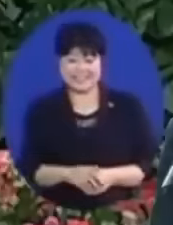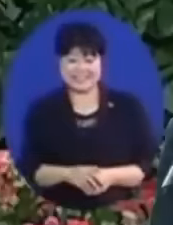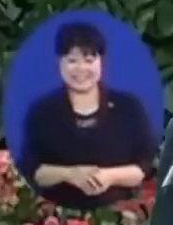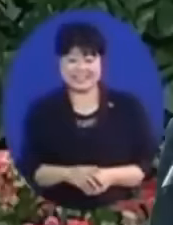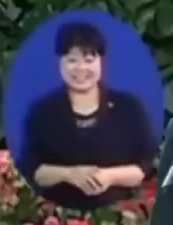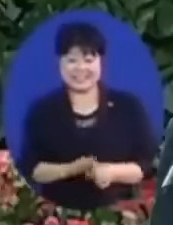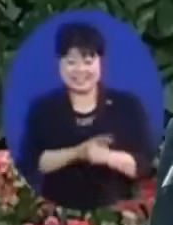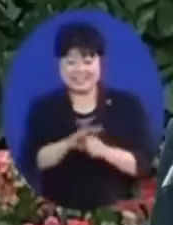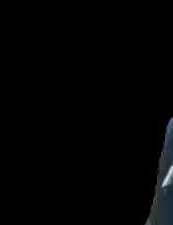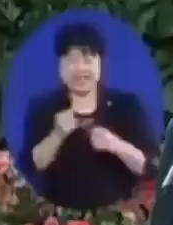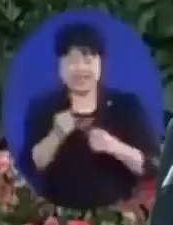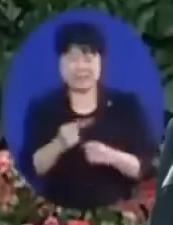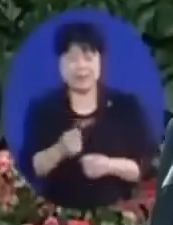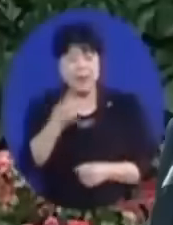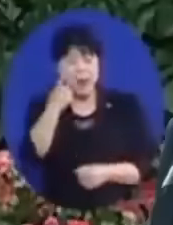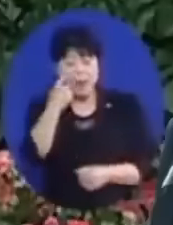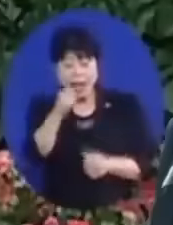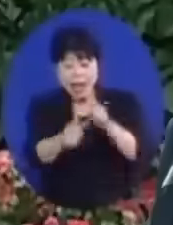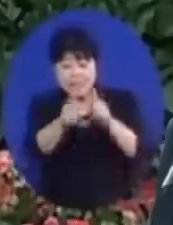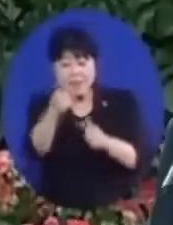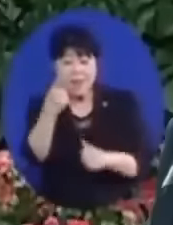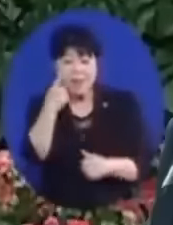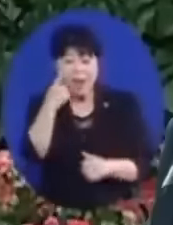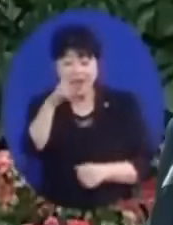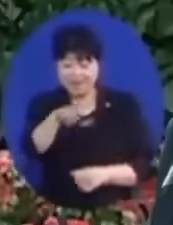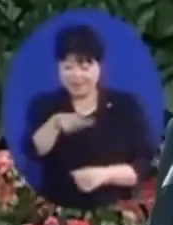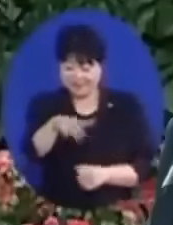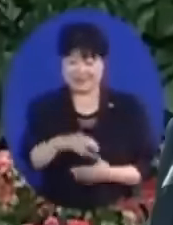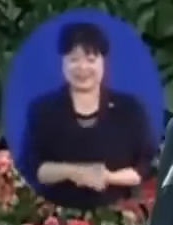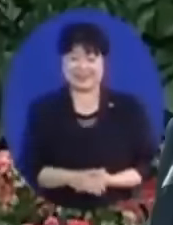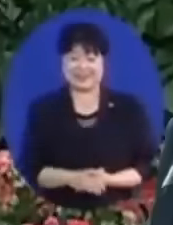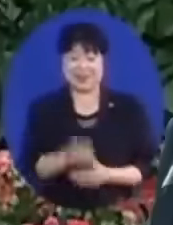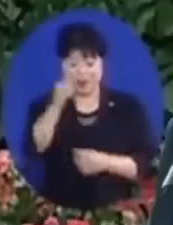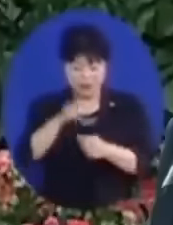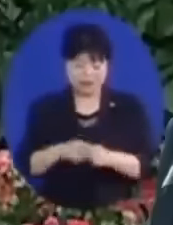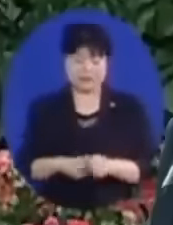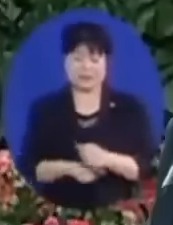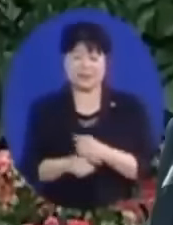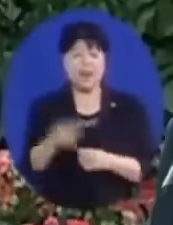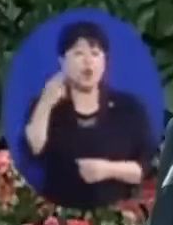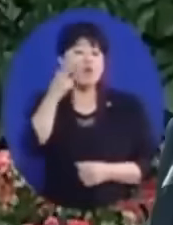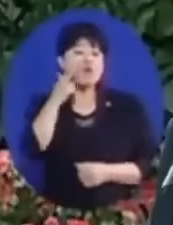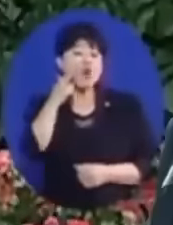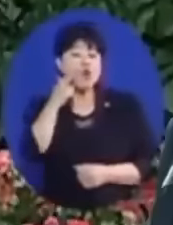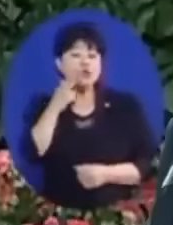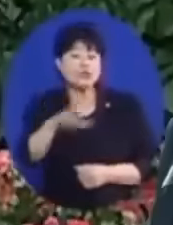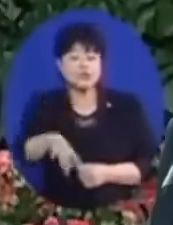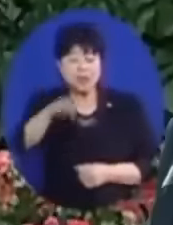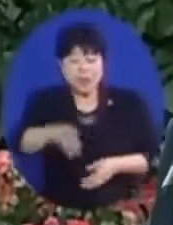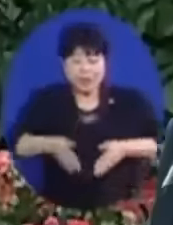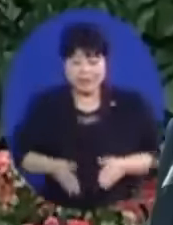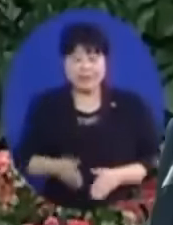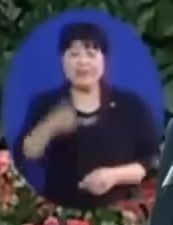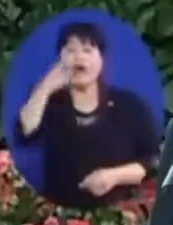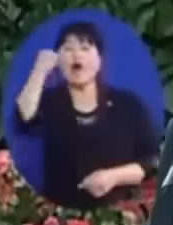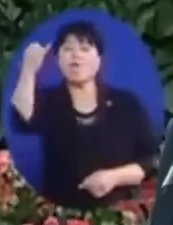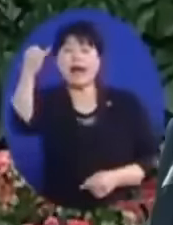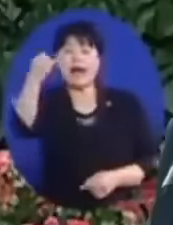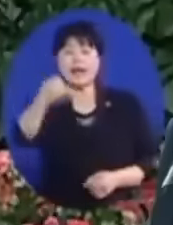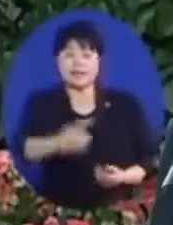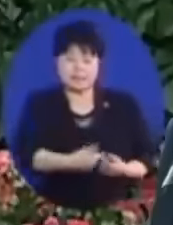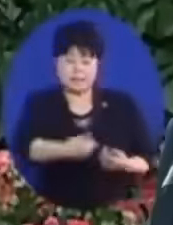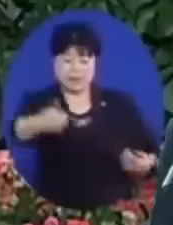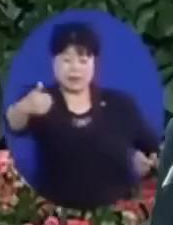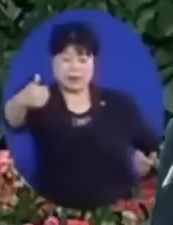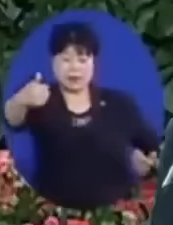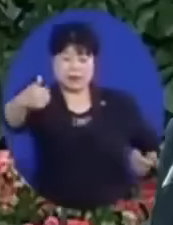원숭이로 사랑의 힘을 실험한 결과를 읽어본 적이 있습니다. 과학자들은 한 원숭이를 태어나자마자 어미 품에서